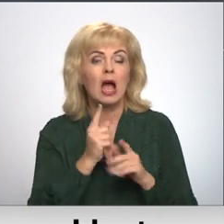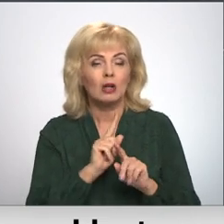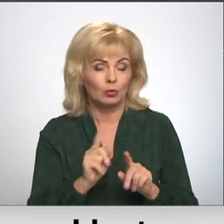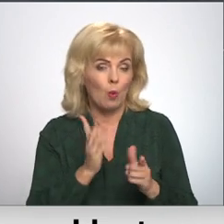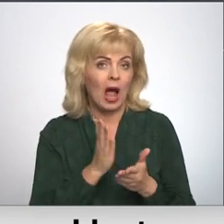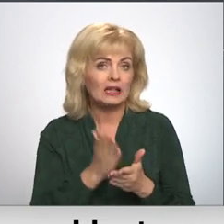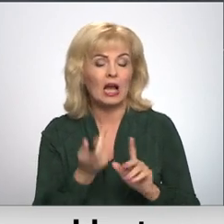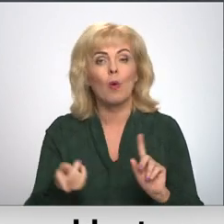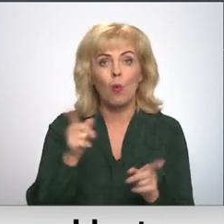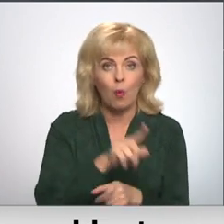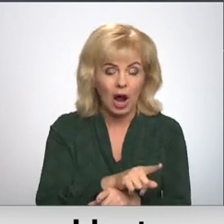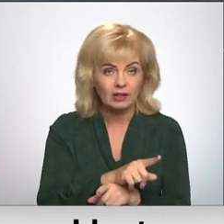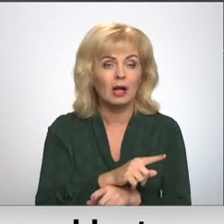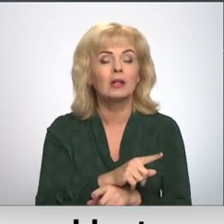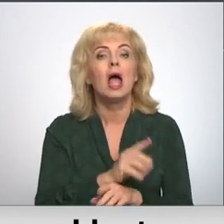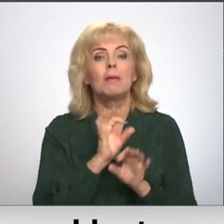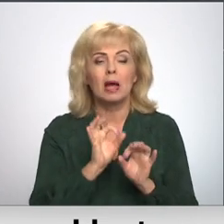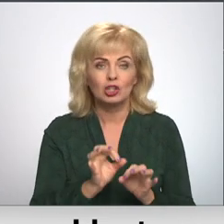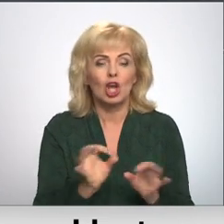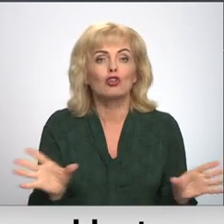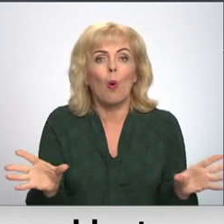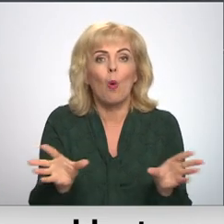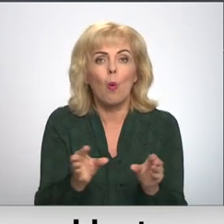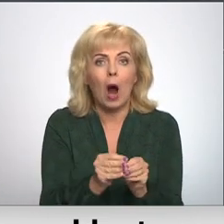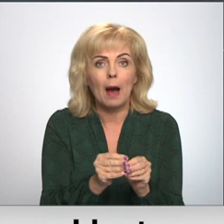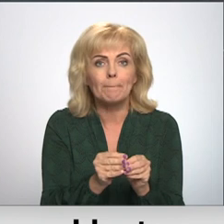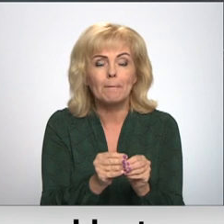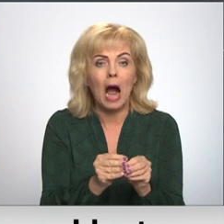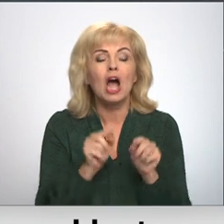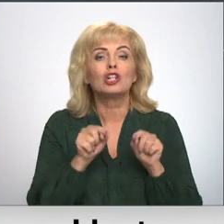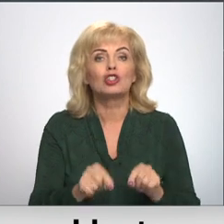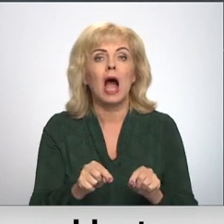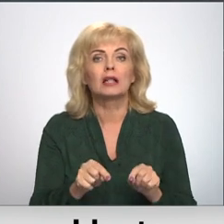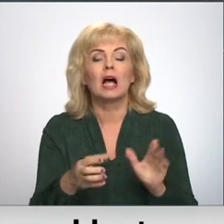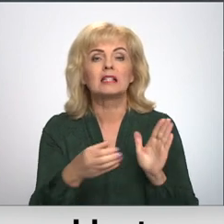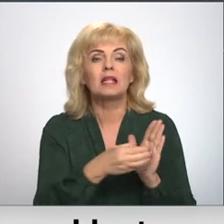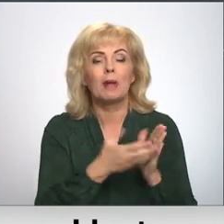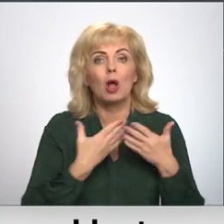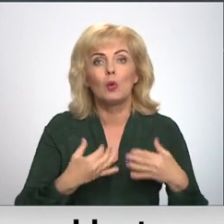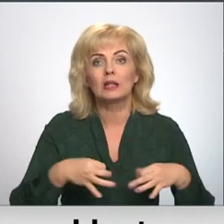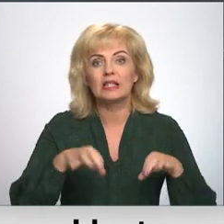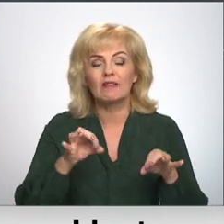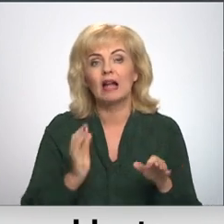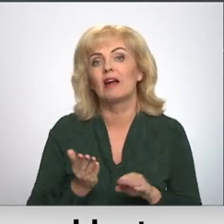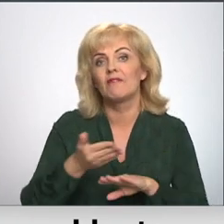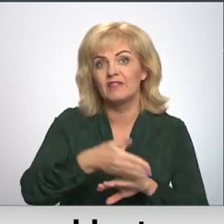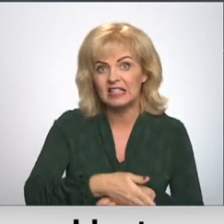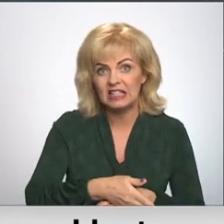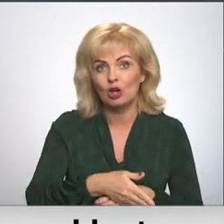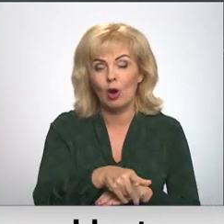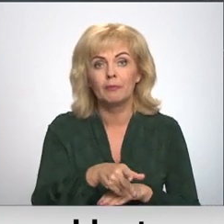Mēs savākamies cieši kopā, un tieši kā šodien šādā simboliskā un ļoti svarīgā vizītē